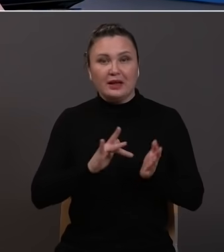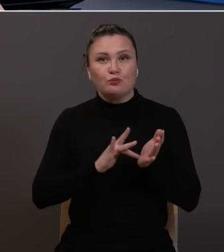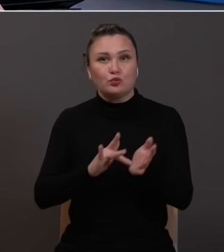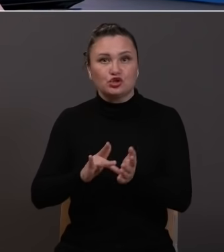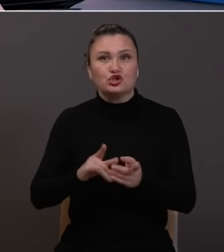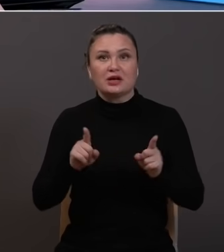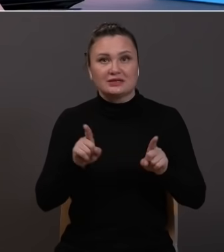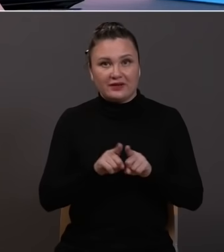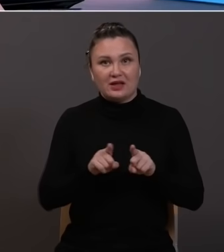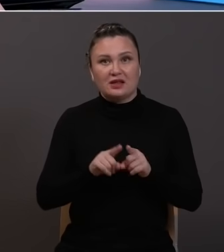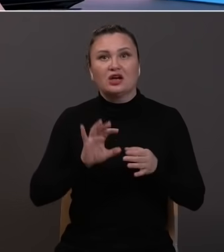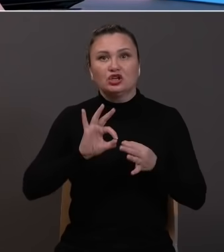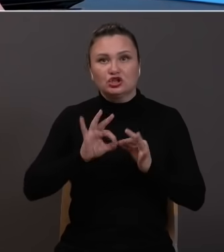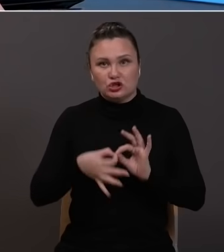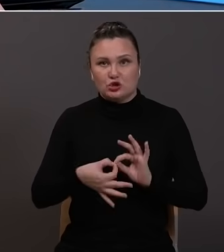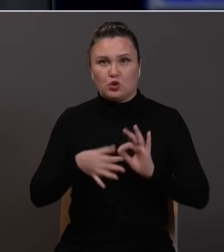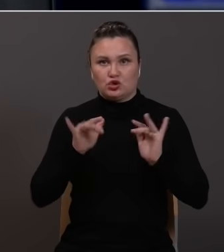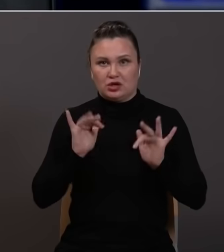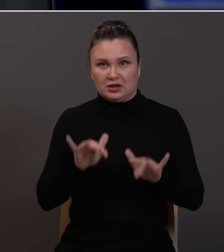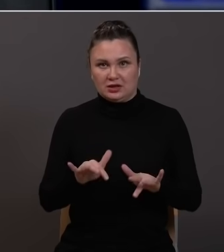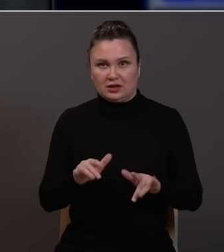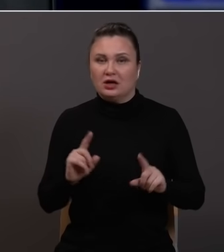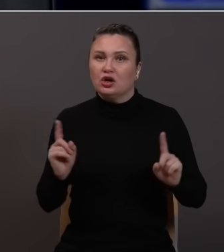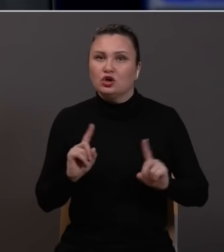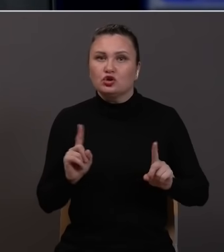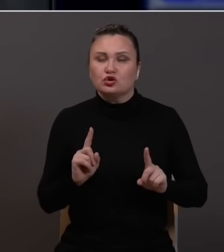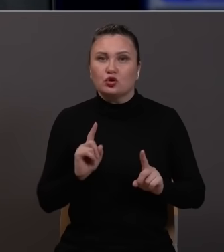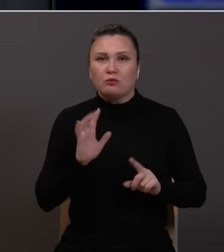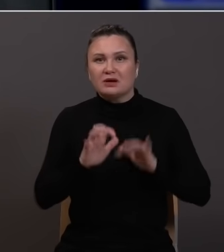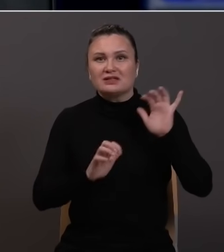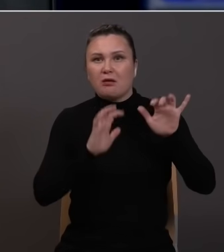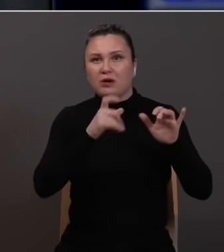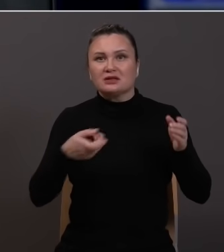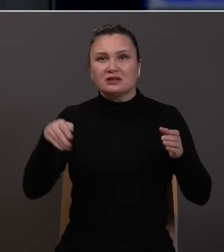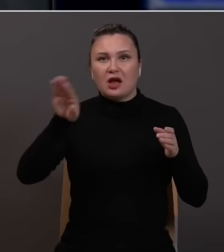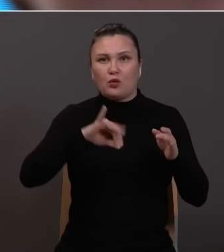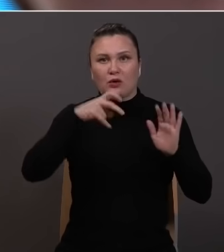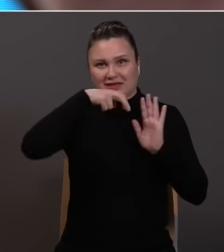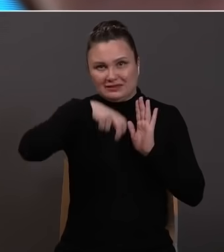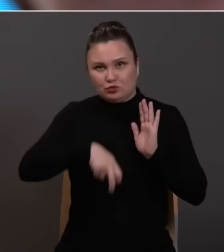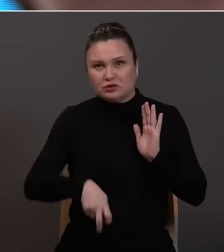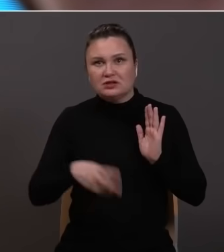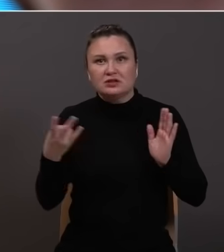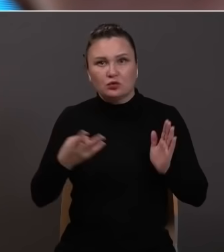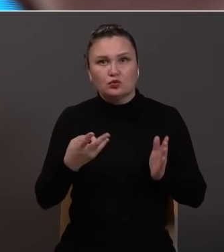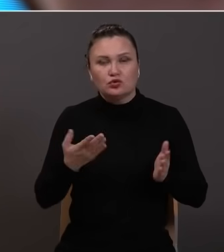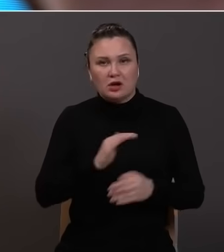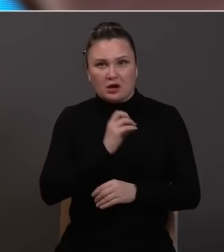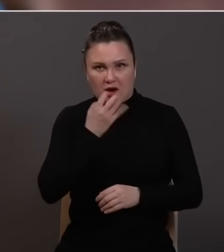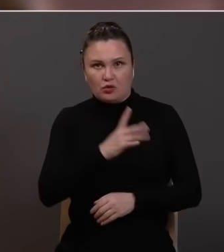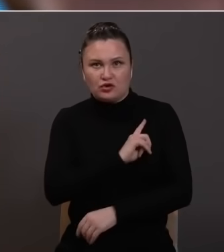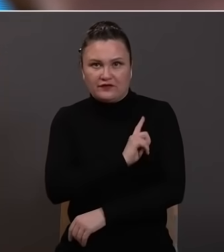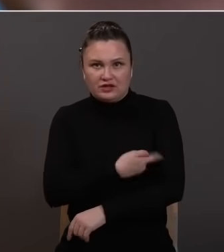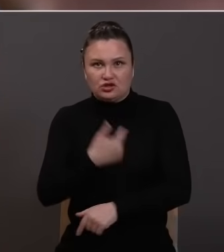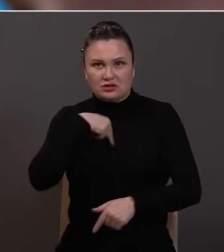путешествие — это все-таки сложное дело, потому что, чтобы забраться на ту же гору, да и спуститься с нее, нужна, наверное, какая-то хорошая